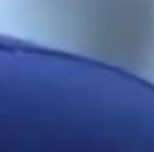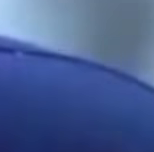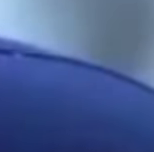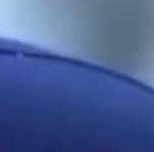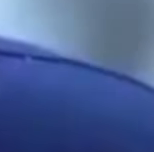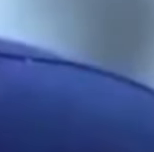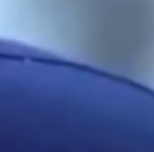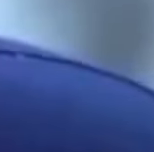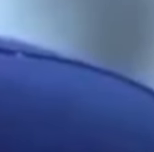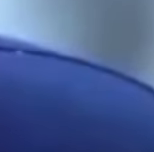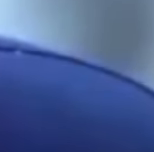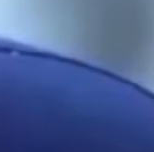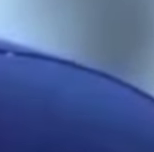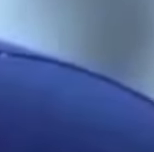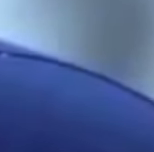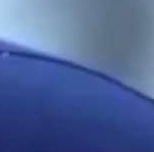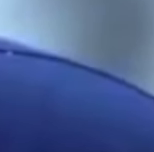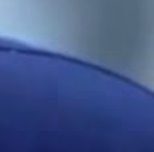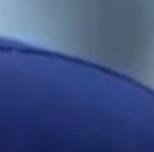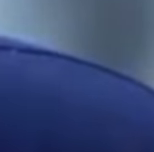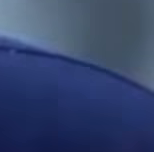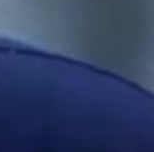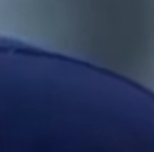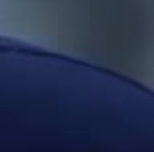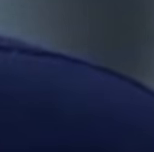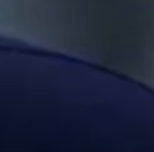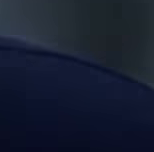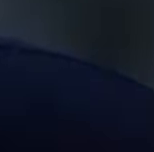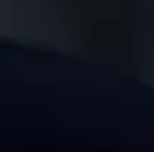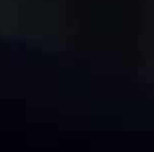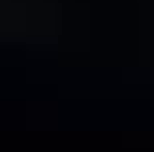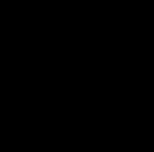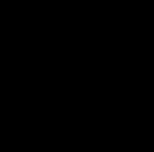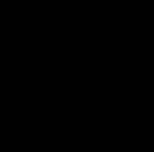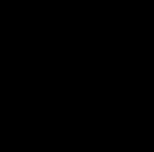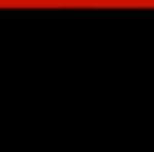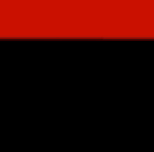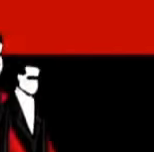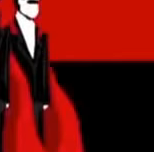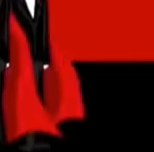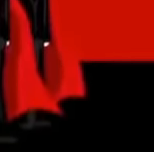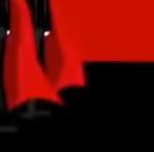ng mga tools para maging mahalal na pangulo, no?